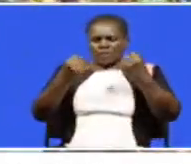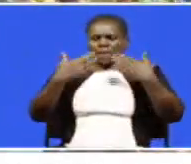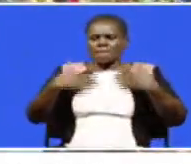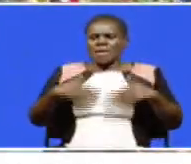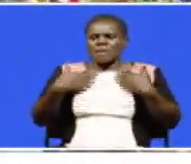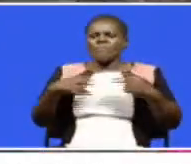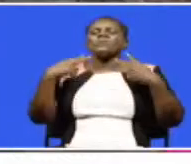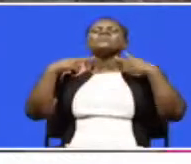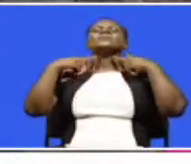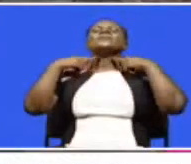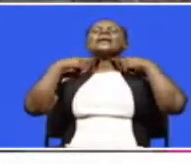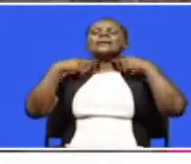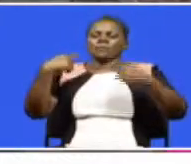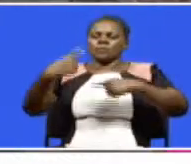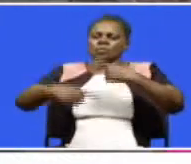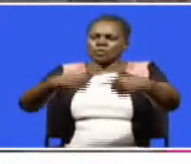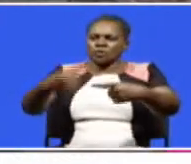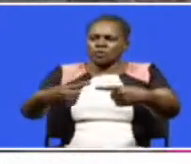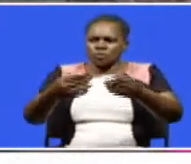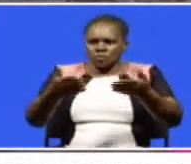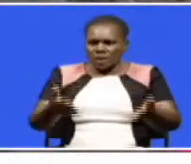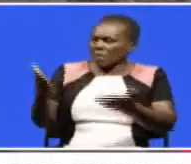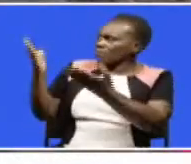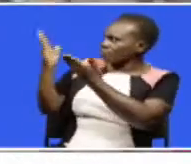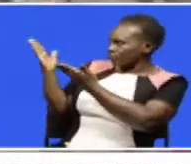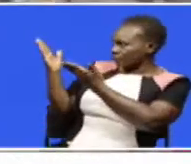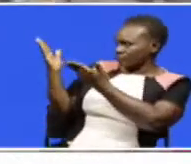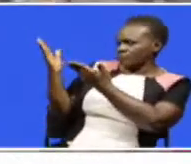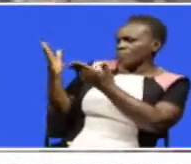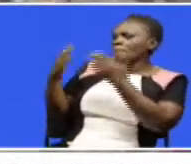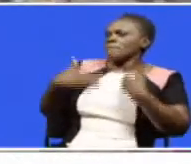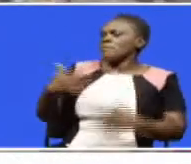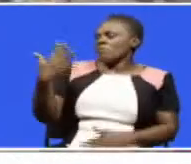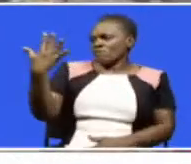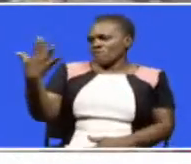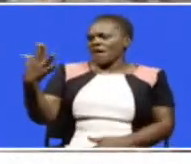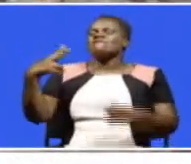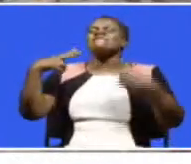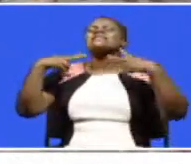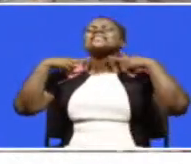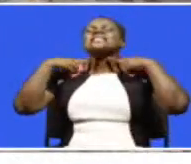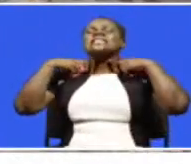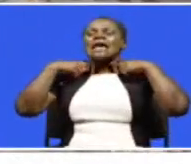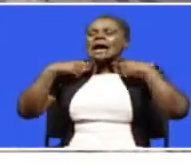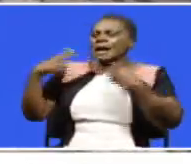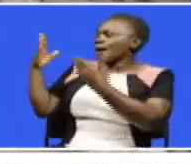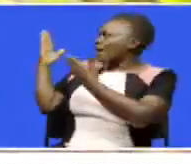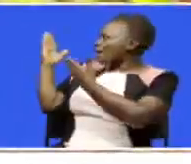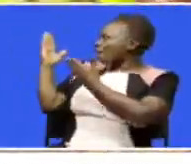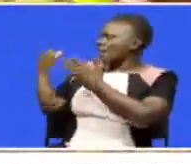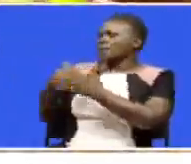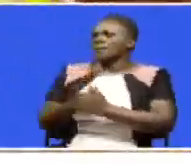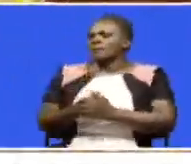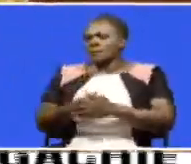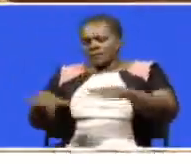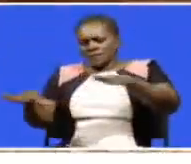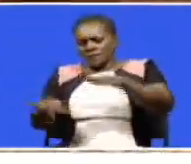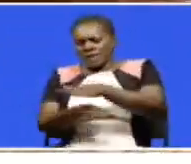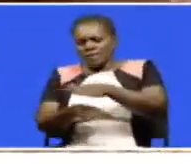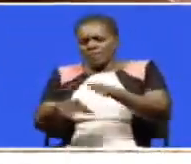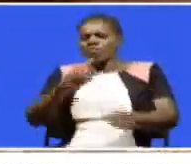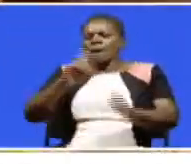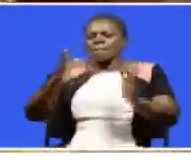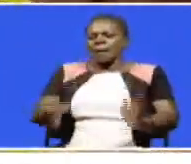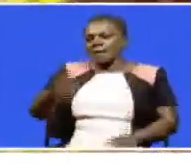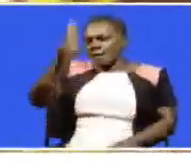ambao waliojeruhiwa bado zinaendelea hivi sasa, na inaaminika kuwa watu 5 bado wamekwama kwenye jengo hilo. Na kamanda wa polisi eneo